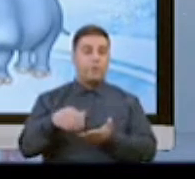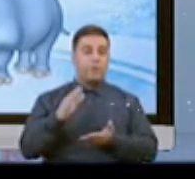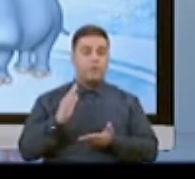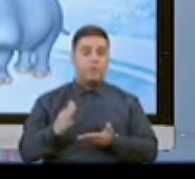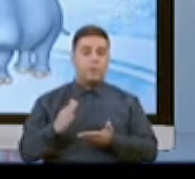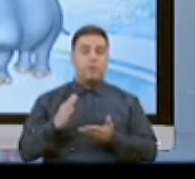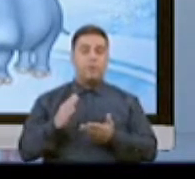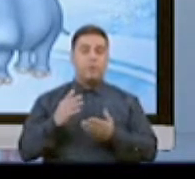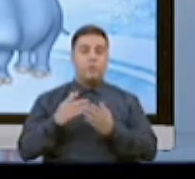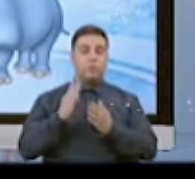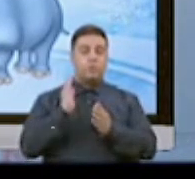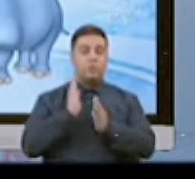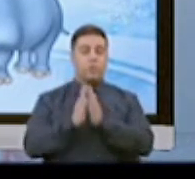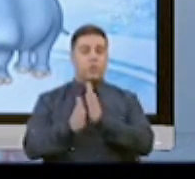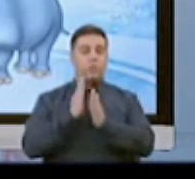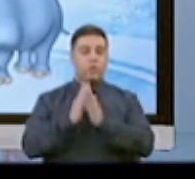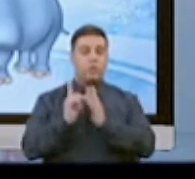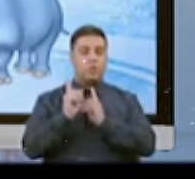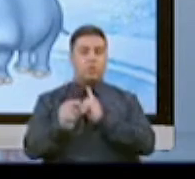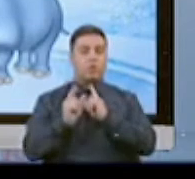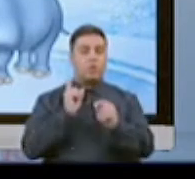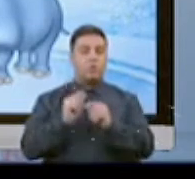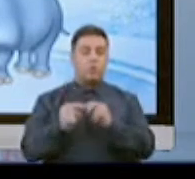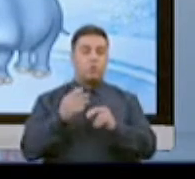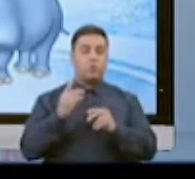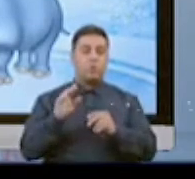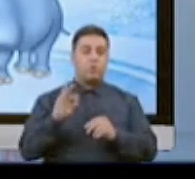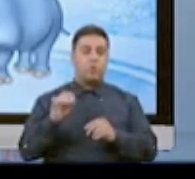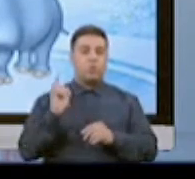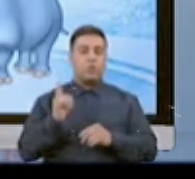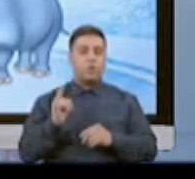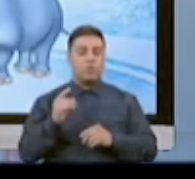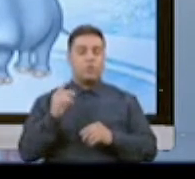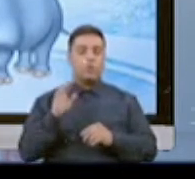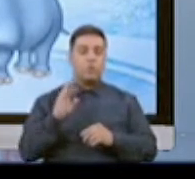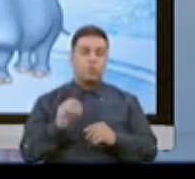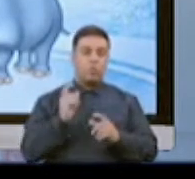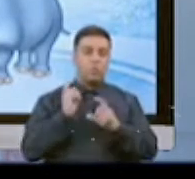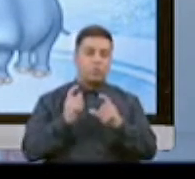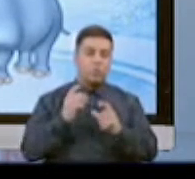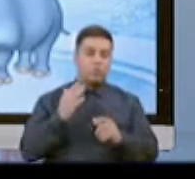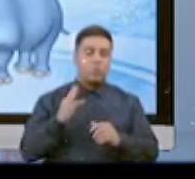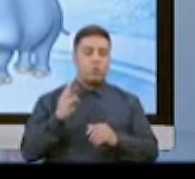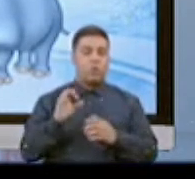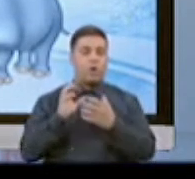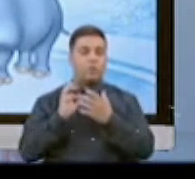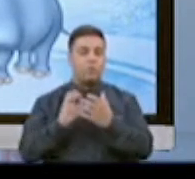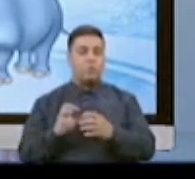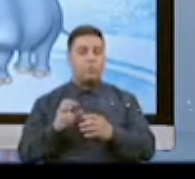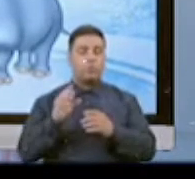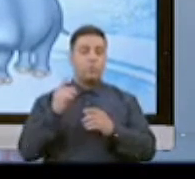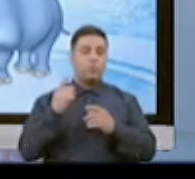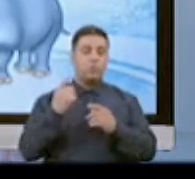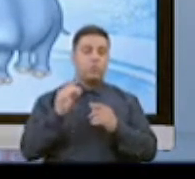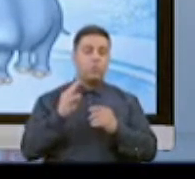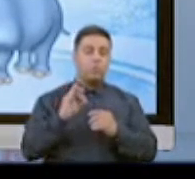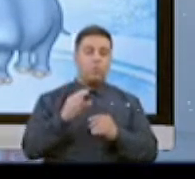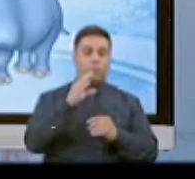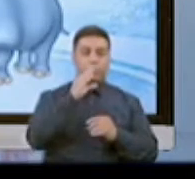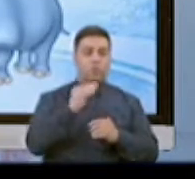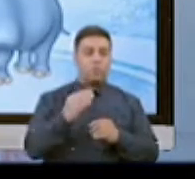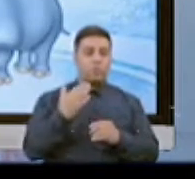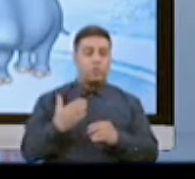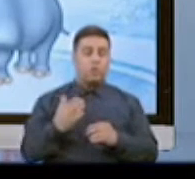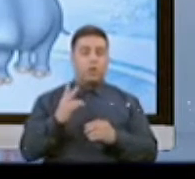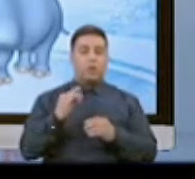Мимо едут вжик да вжик, то такси, то грузовик, то автобус, то маршрутка. На